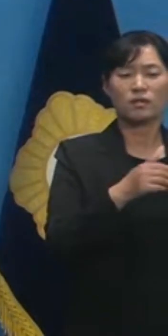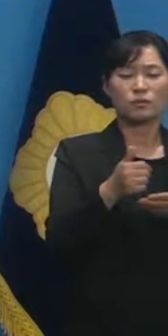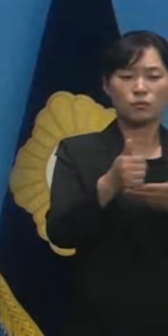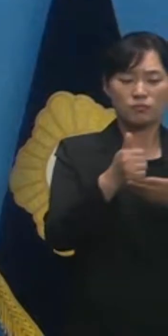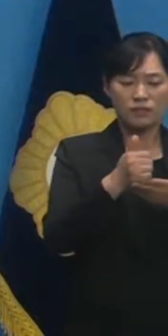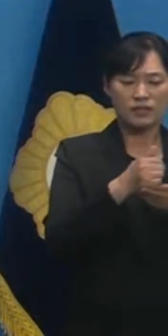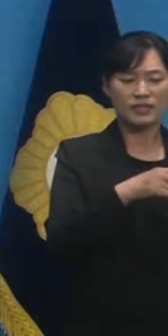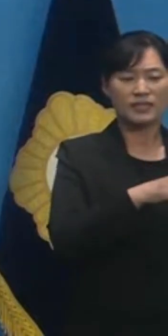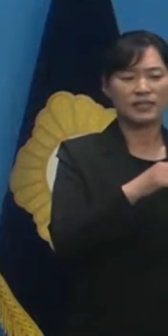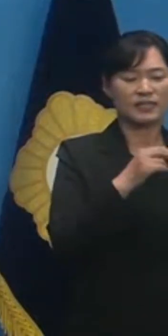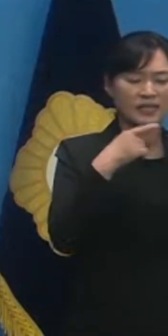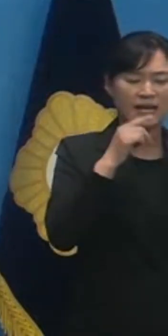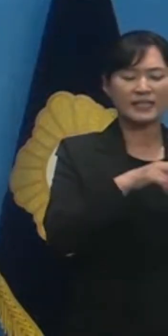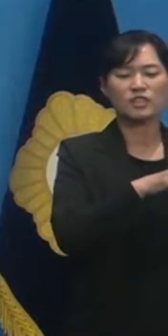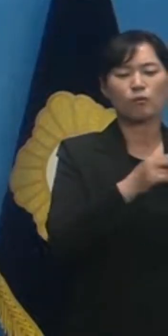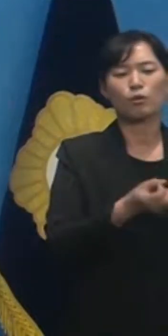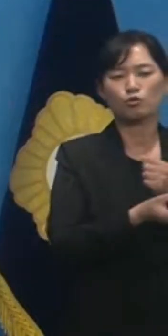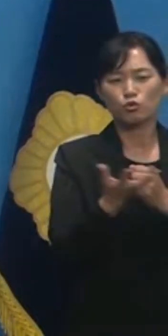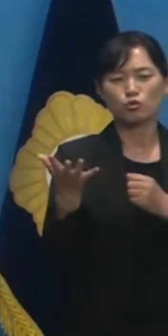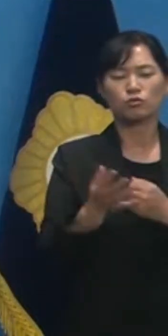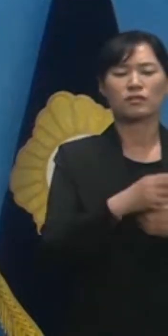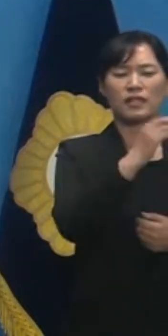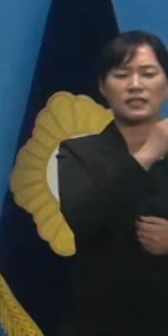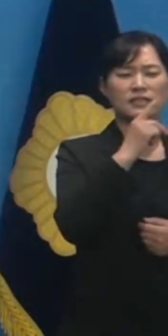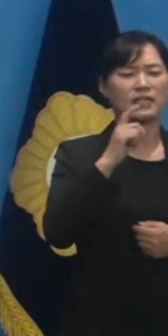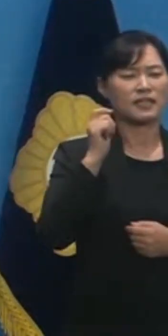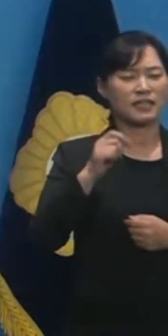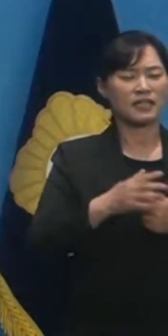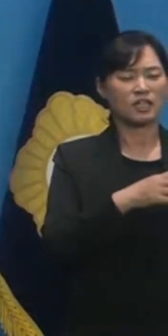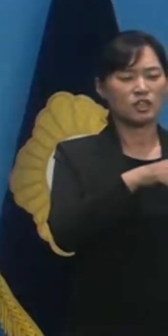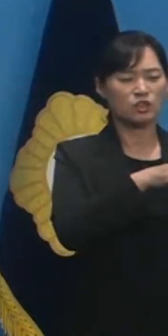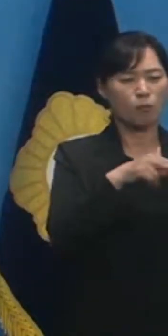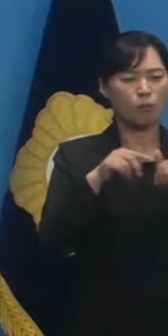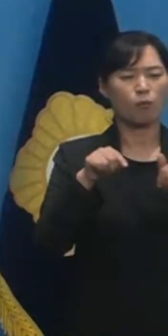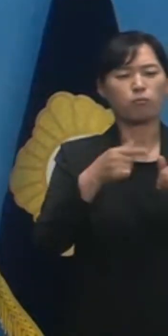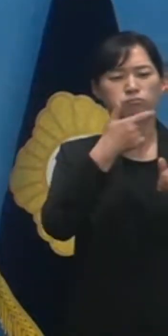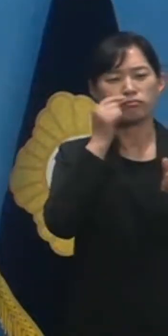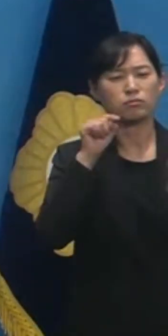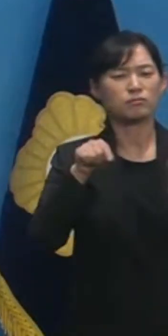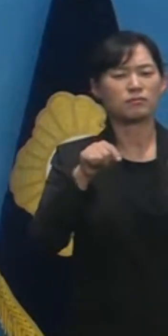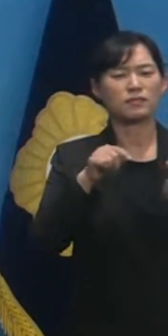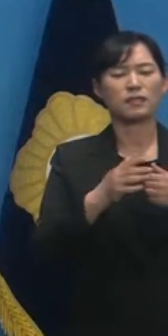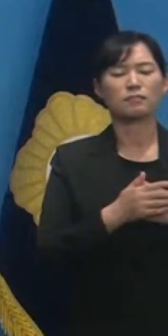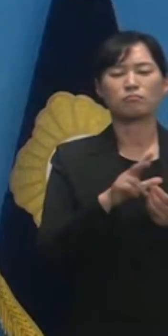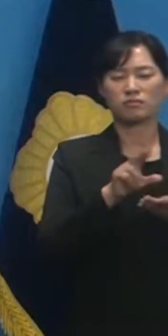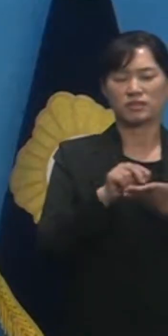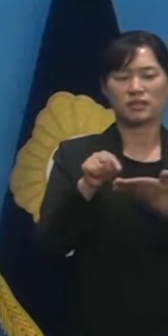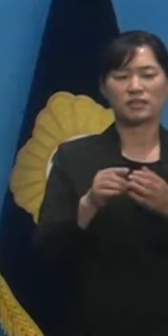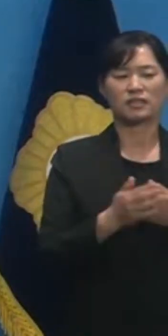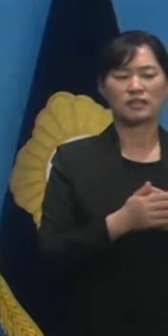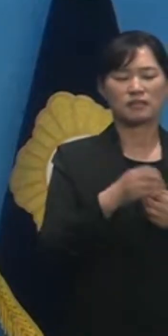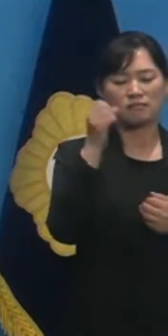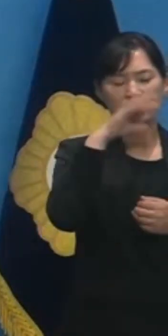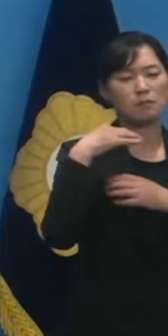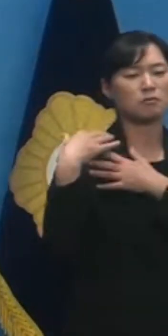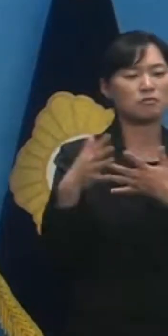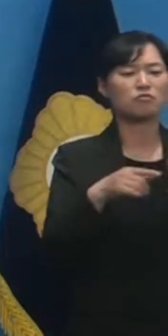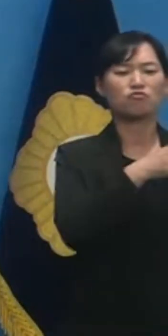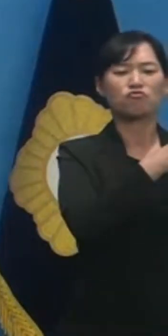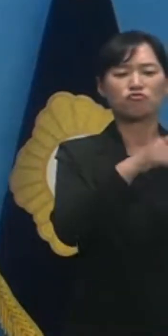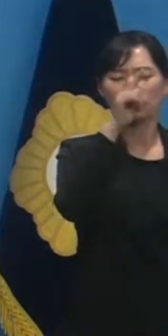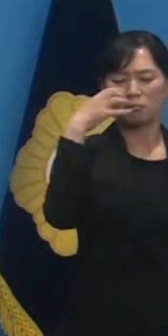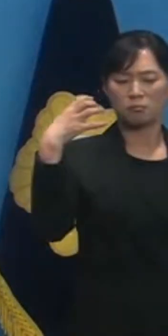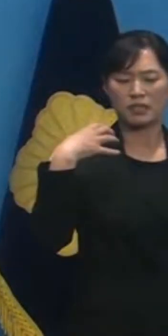유출. 둘째, SKT의 통체적 정보보안 관리의 부실. 셋째, 이를 방치한 윤석열